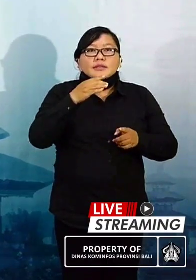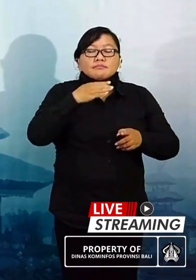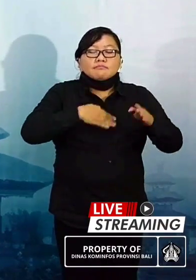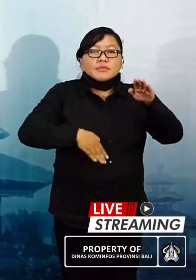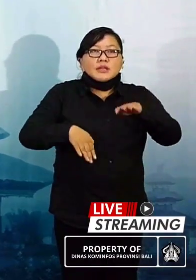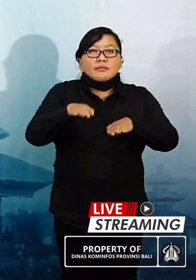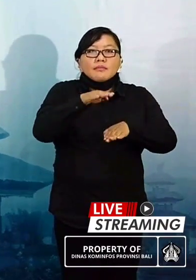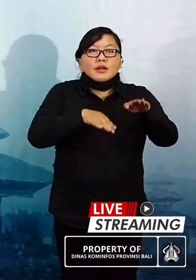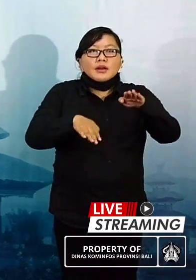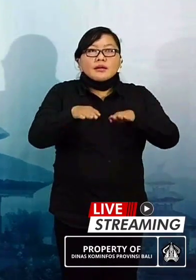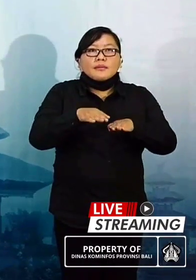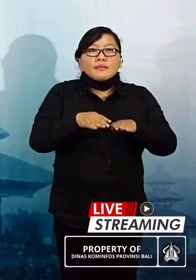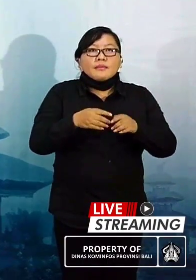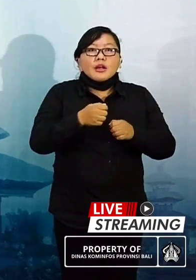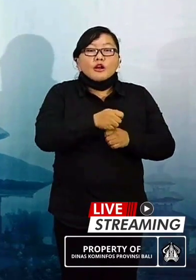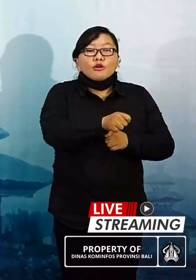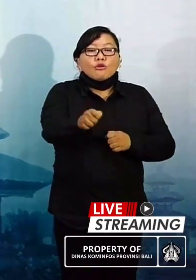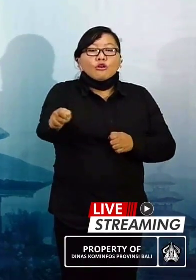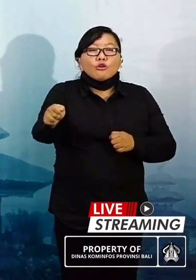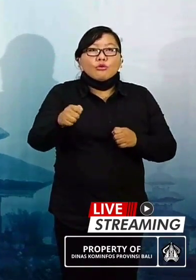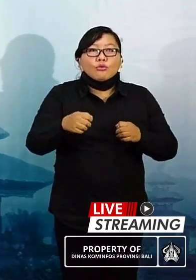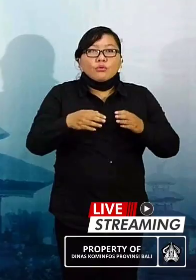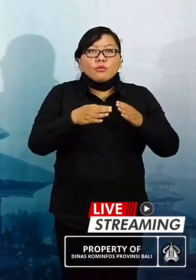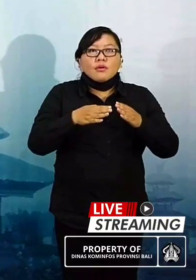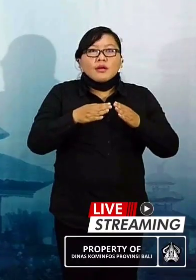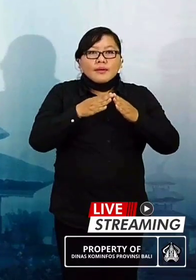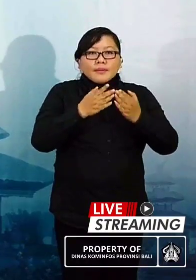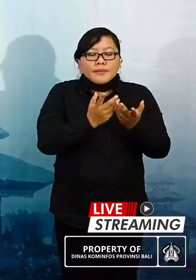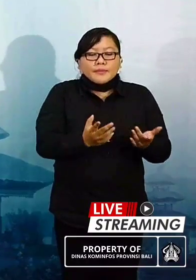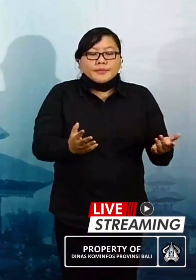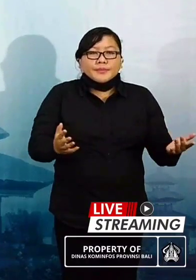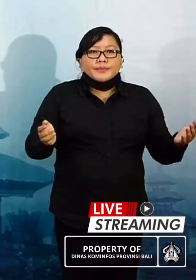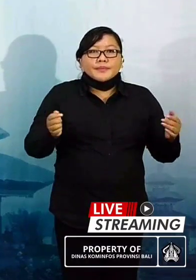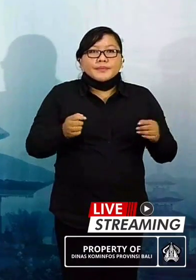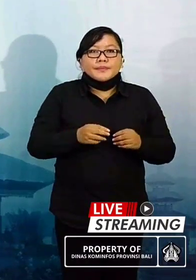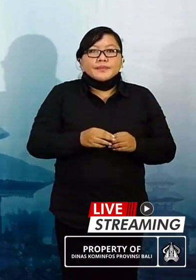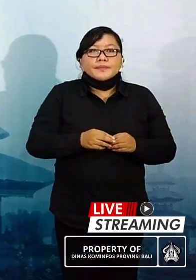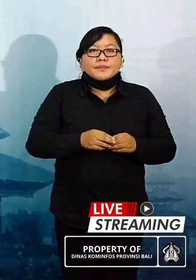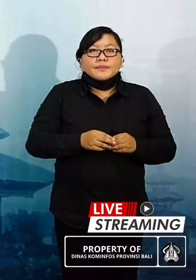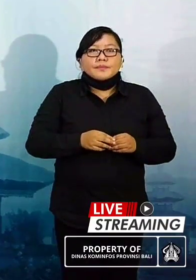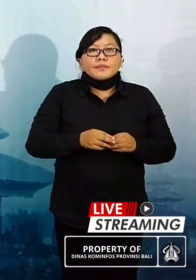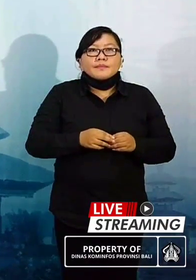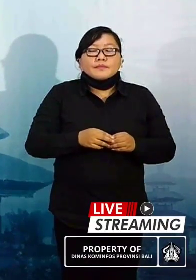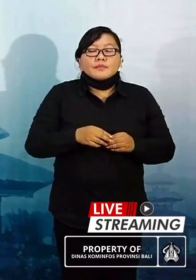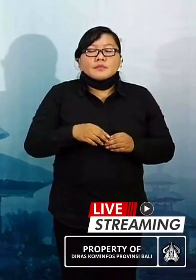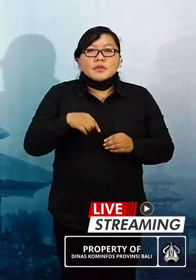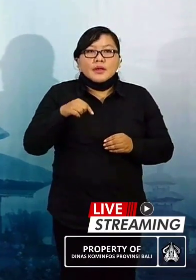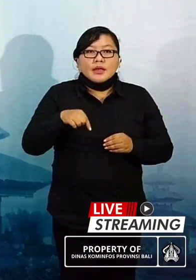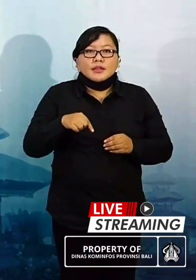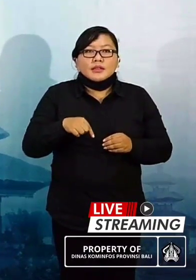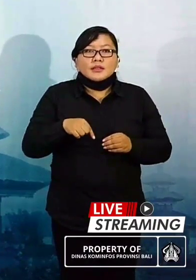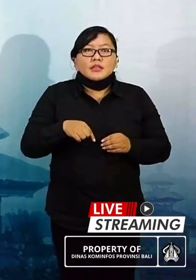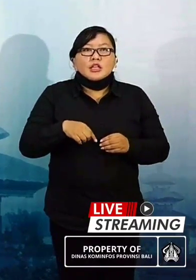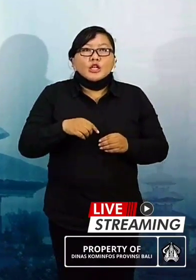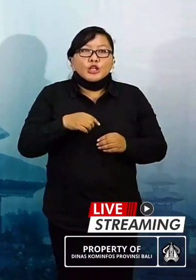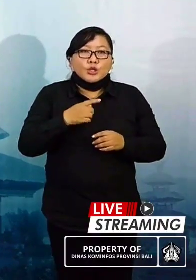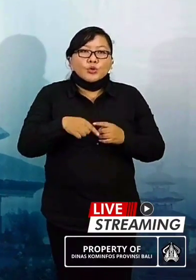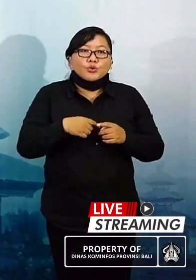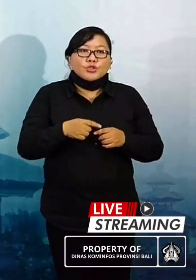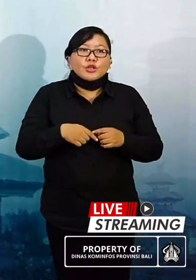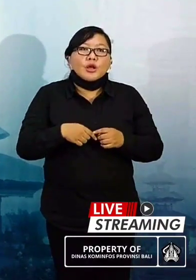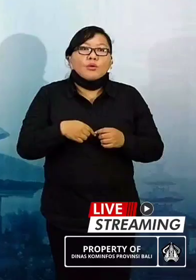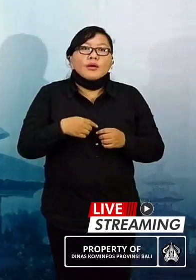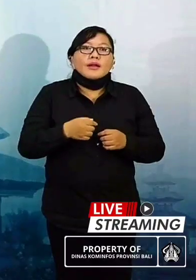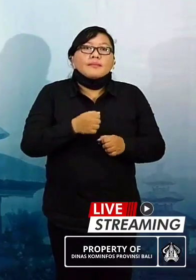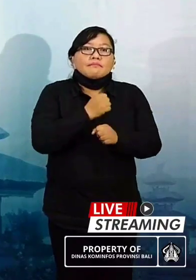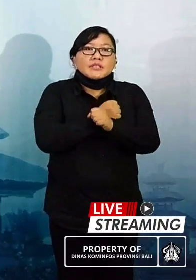saat ini RSU pisang lah sedang melakukan pekerjaan-pekerjaan fisik untuk menambah ruang